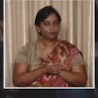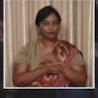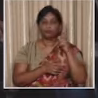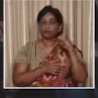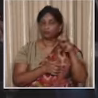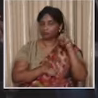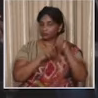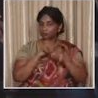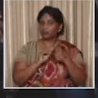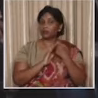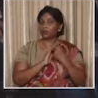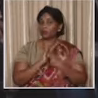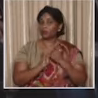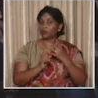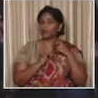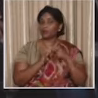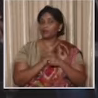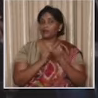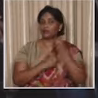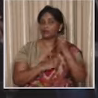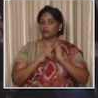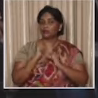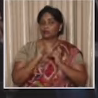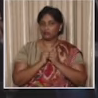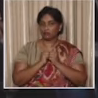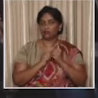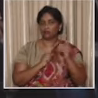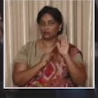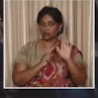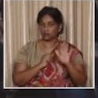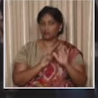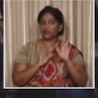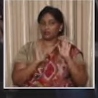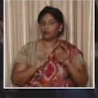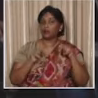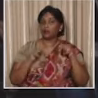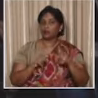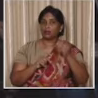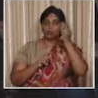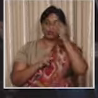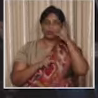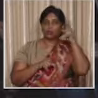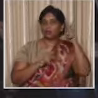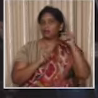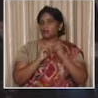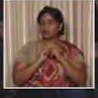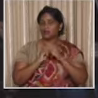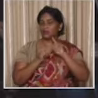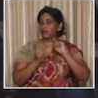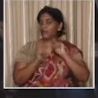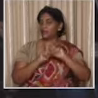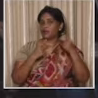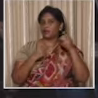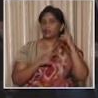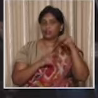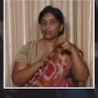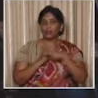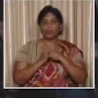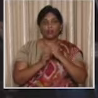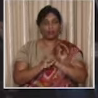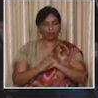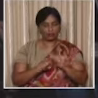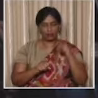ඒ අයව නීත්‍යානුකූල වීසා ලබා දෙන ක්‍රමවේදයට අනුයුක්ත කරන එක. නමුත් අද ඊශ්‍රායලෙ සිද්ධ කරන්න යන්නේ කී අනිත් පැත්ත වීසා නැති